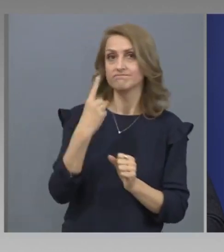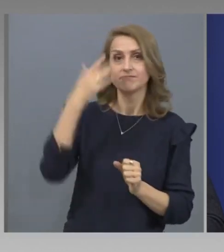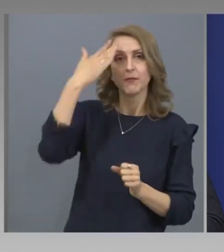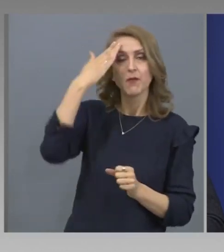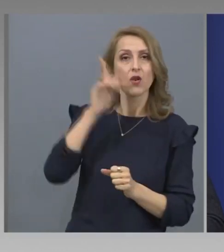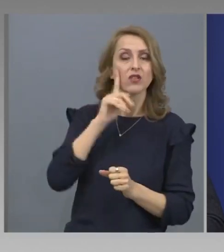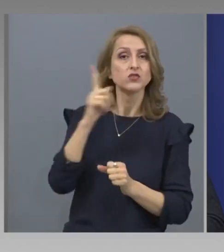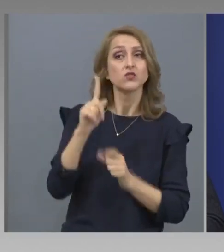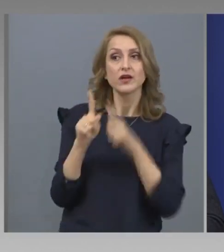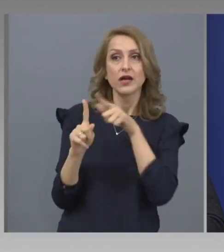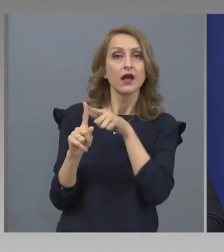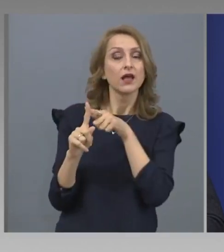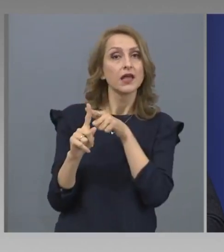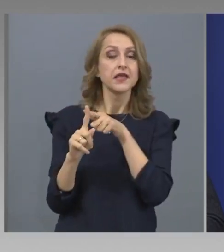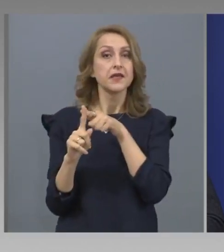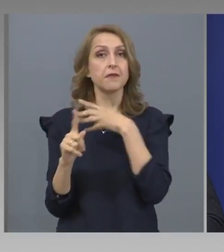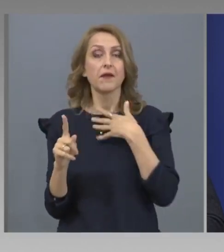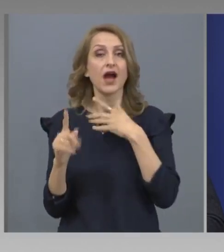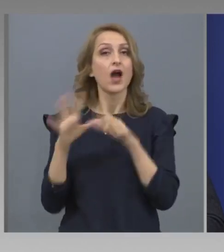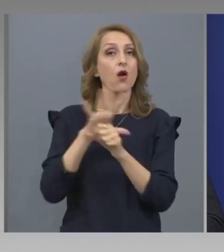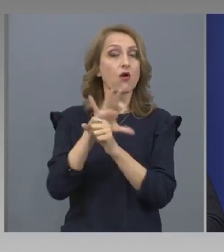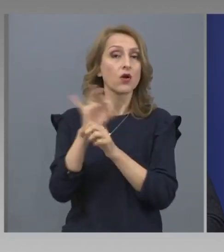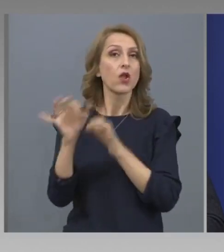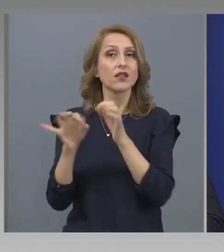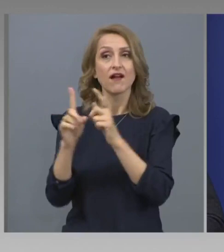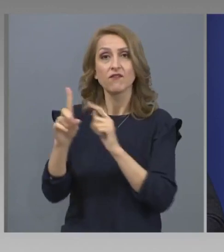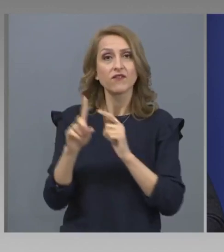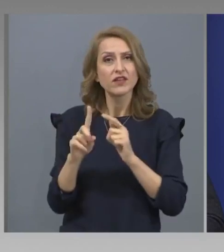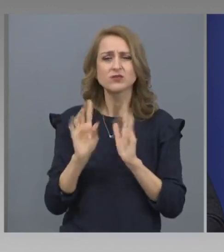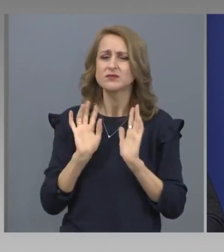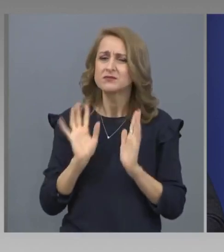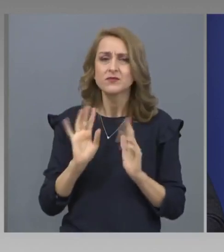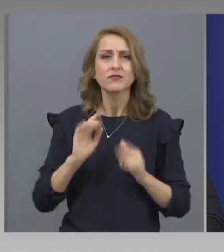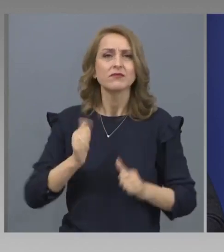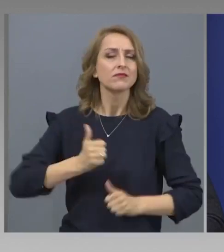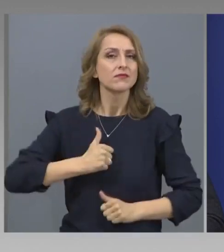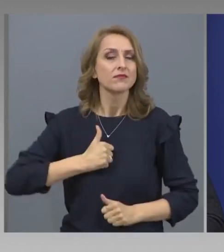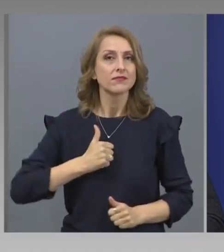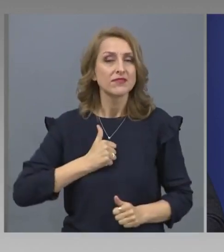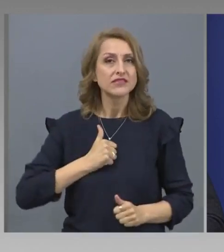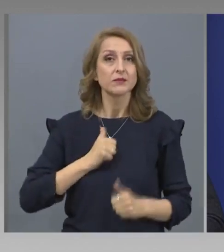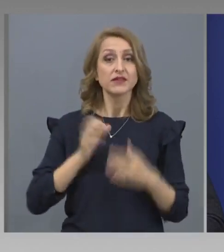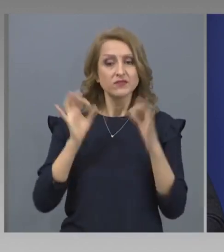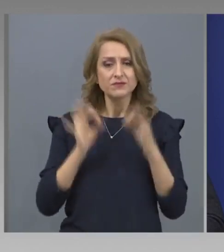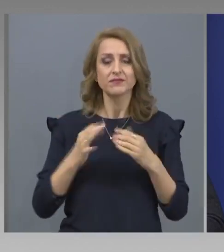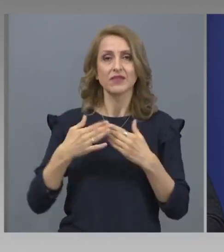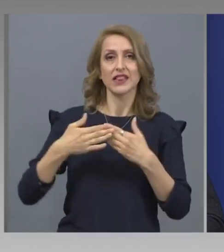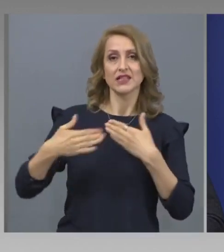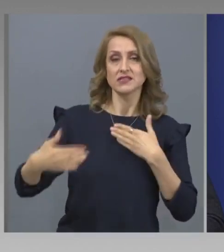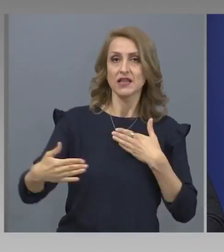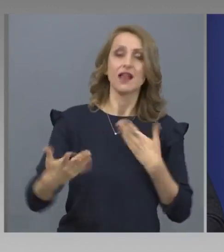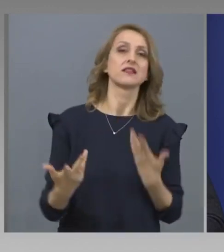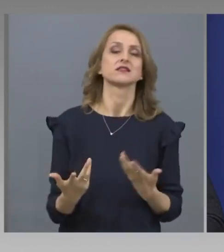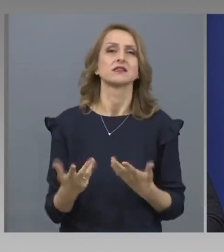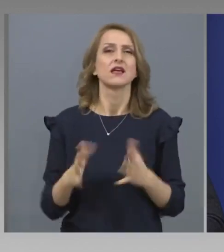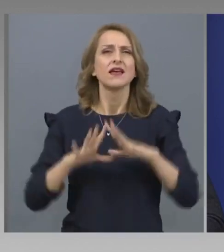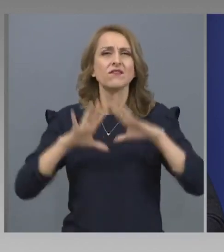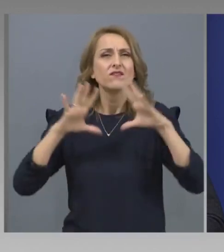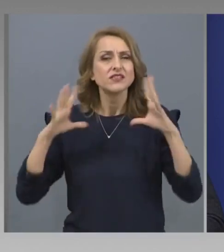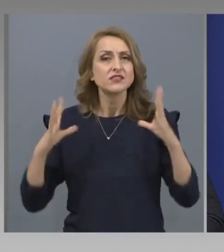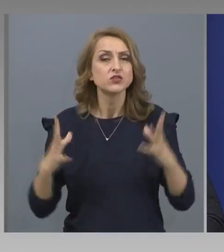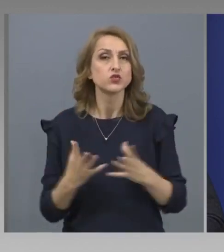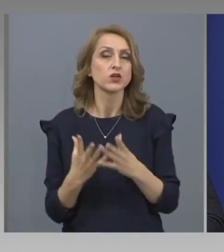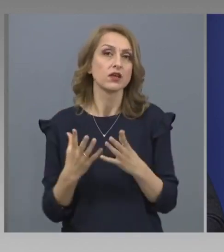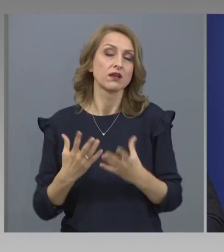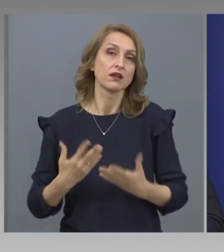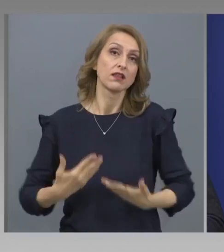който е с носител на коронавирус, да се спазва необходимата дистанция и всички